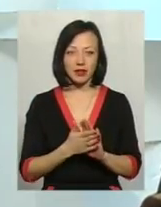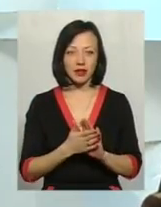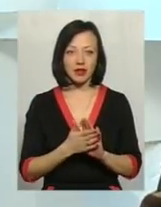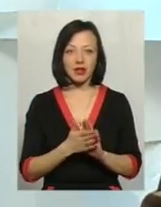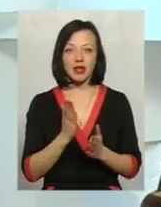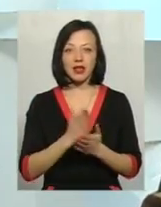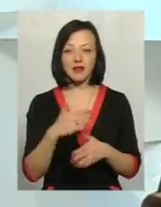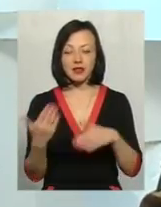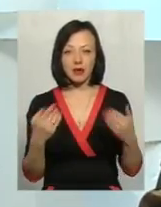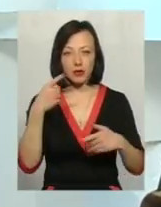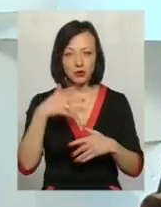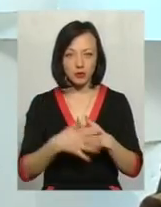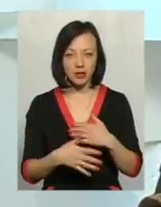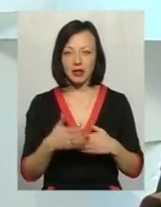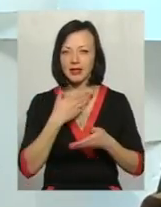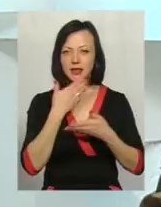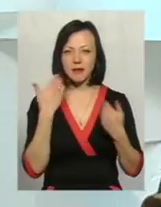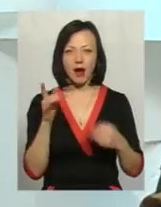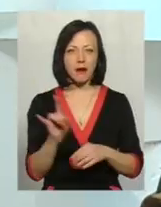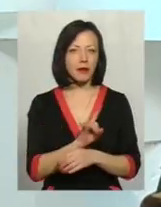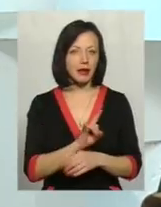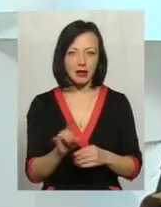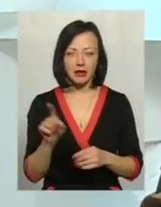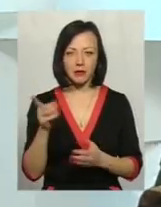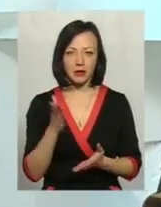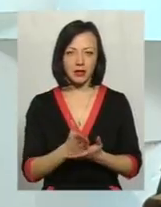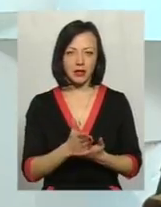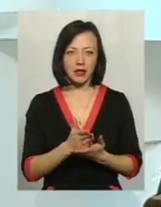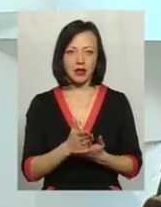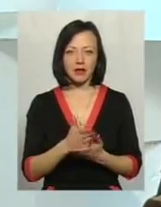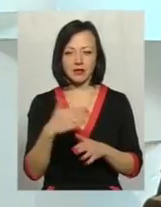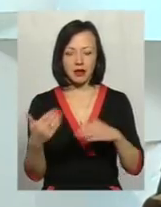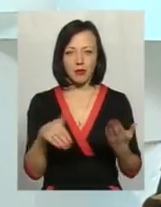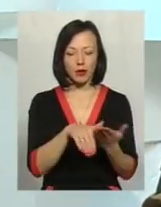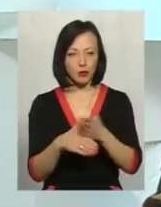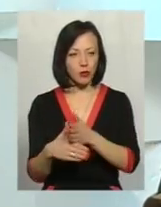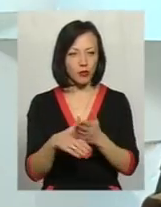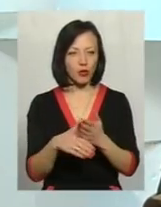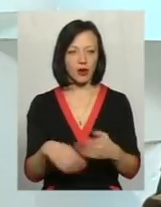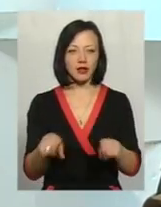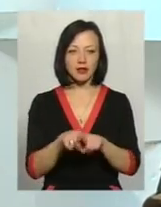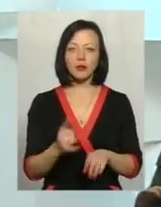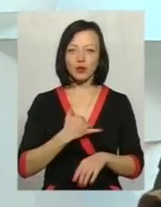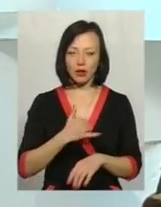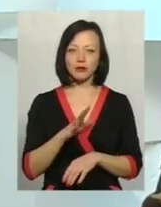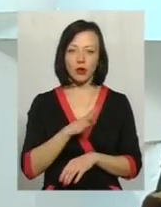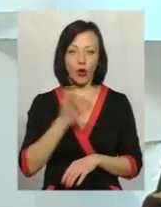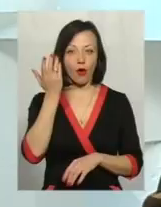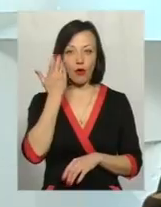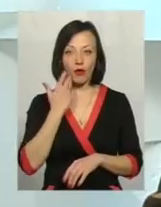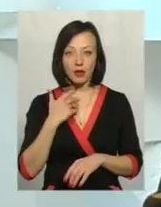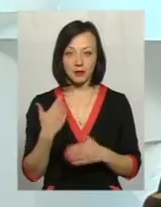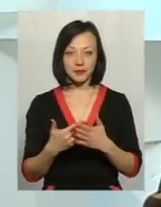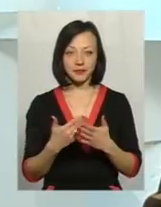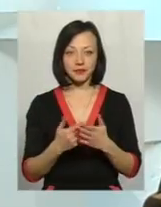є взаєморозуміння, там немає брехні, там є взаємодопомога. Так само і в нас було. В нас, коли,